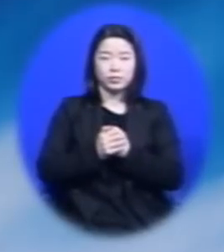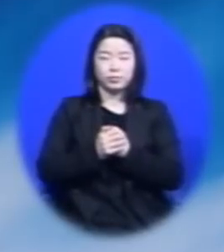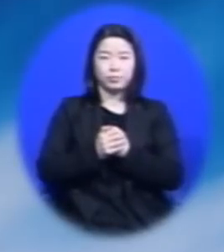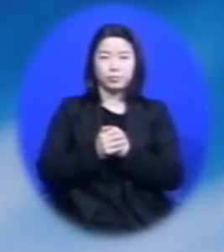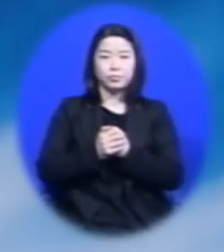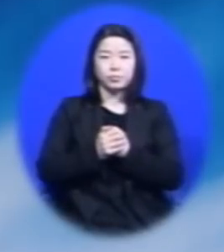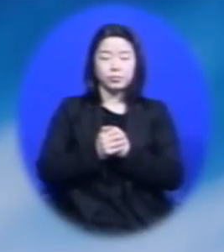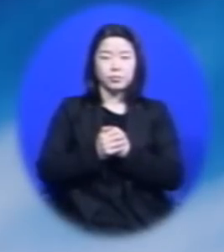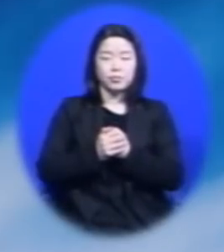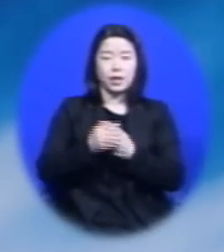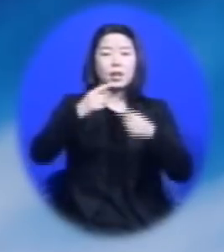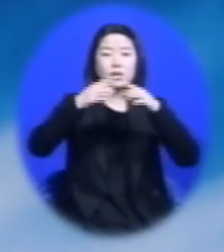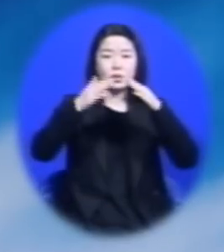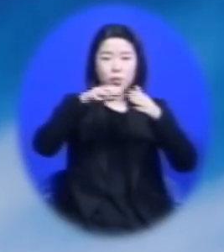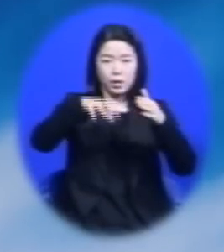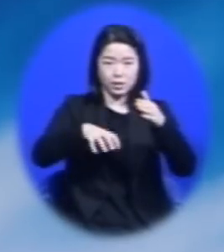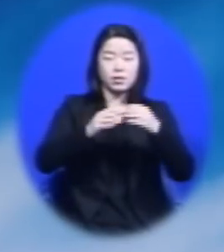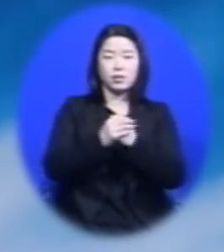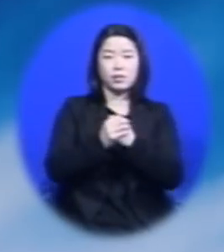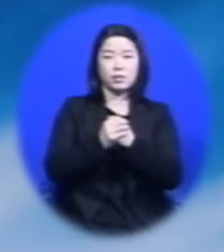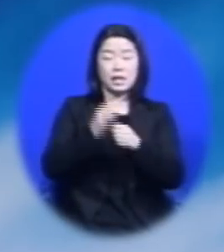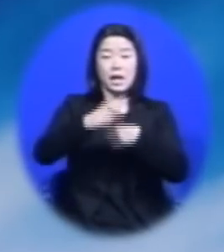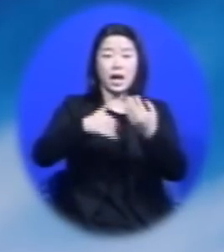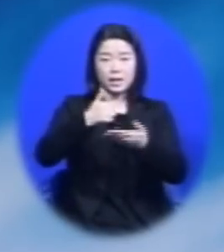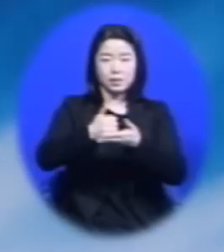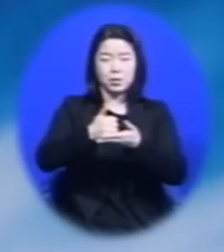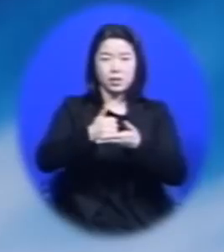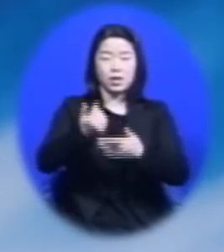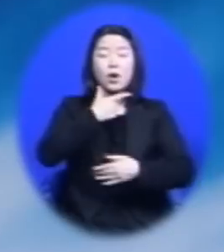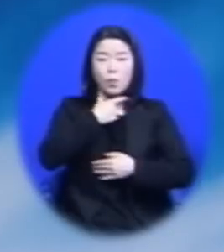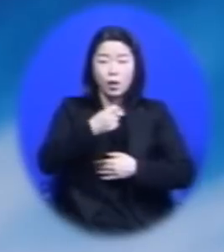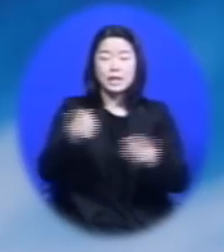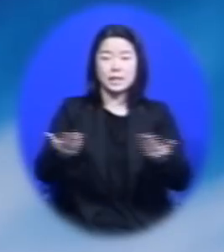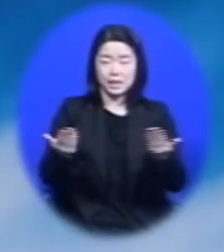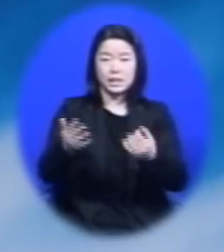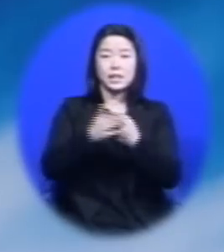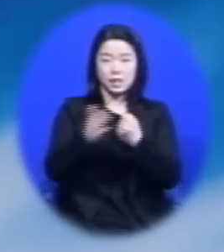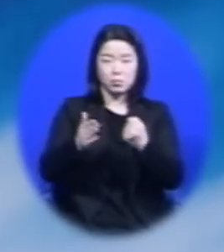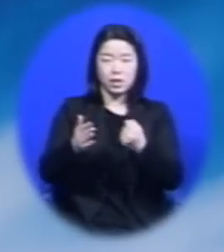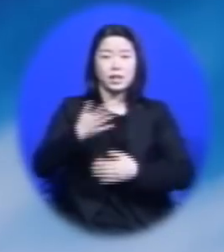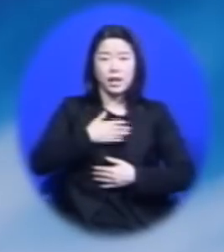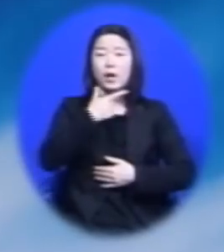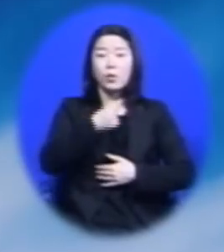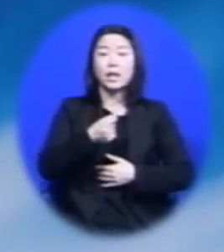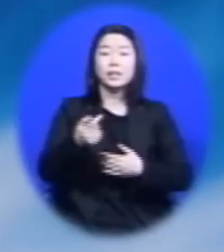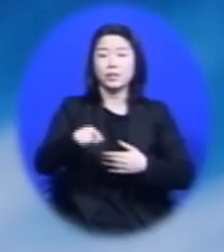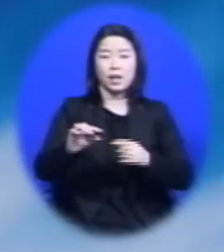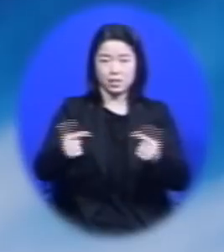있으십니까 교회에서 하나님이 원하시는 일이기 때문에 내가 원하는게